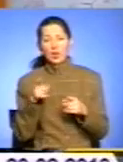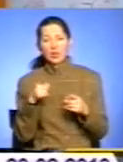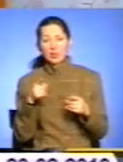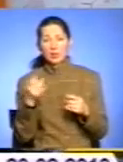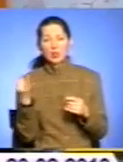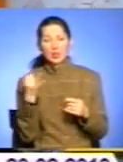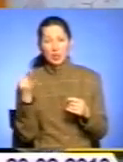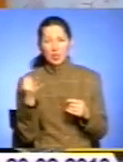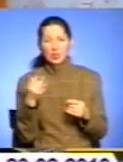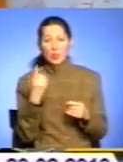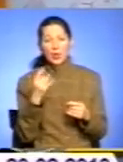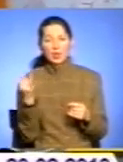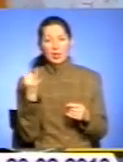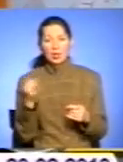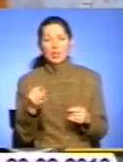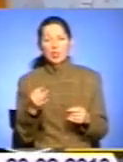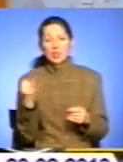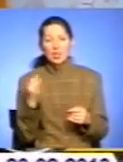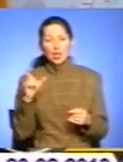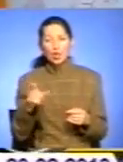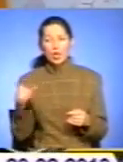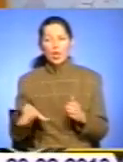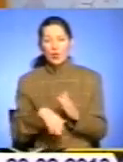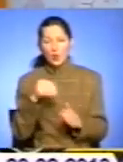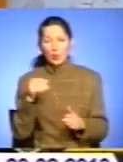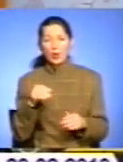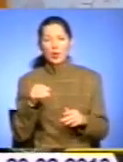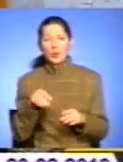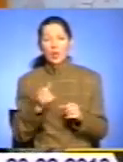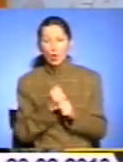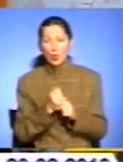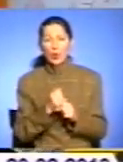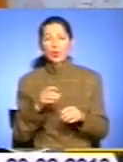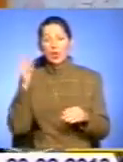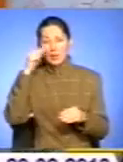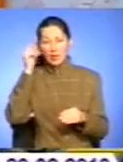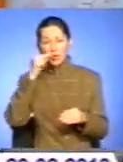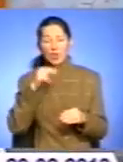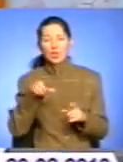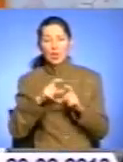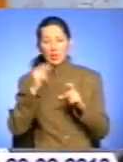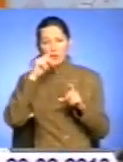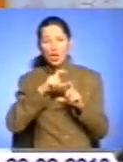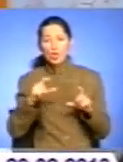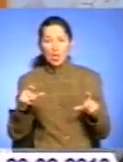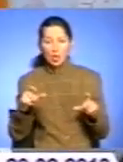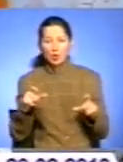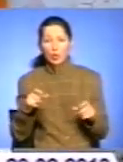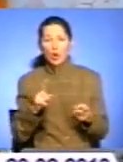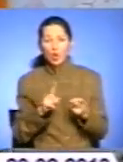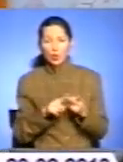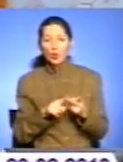інтереси людей у виборі професії, в отриманні інформації, у виборі навчального закладу, у виборі роботи. І другий полюс інтересів –